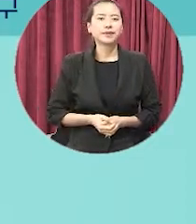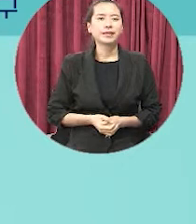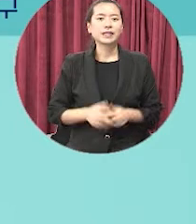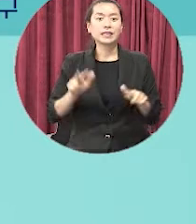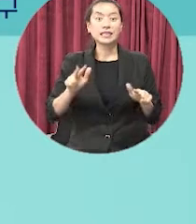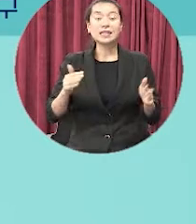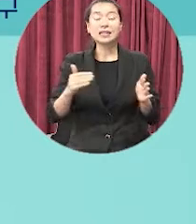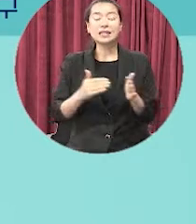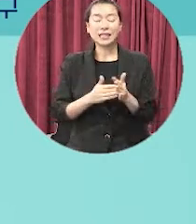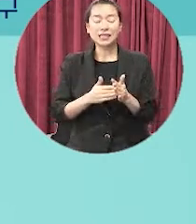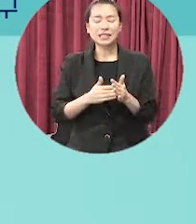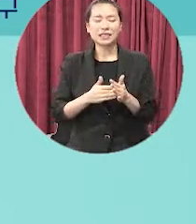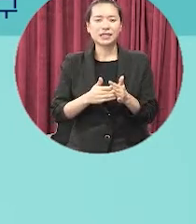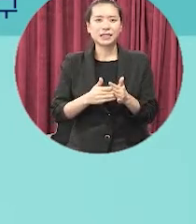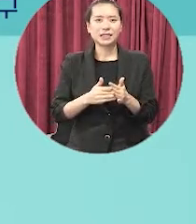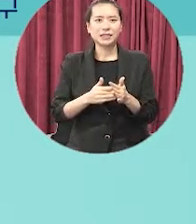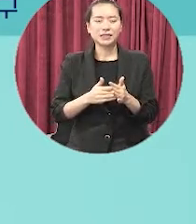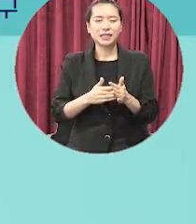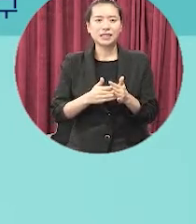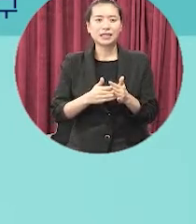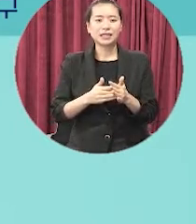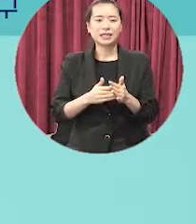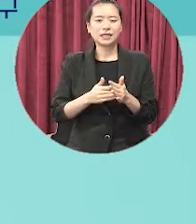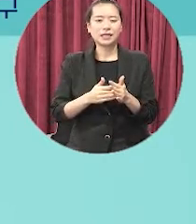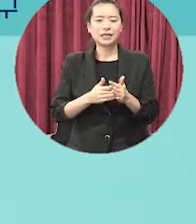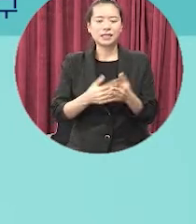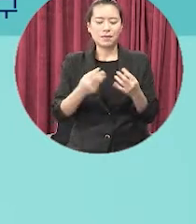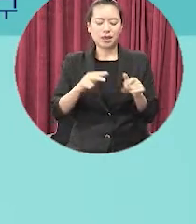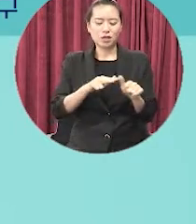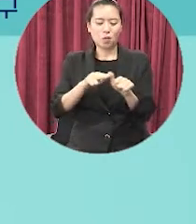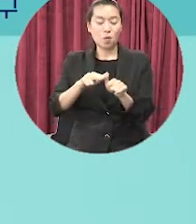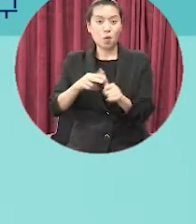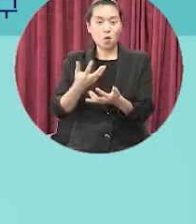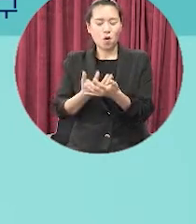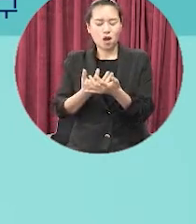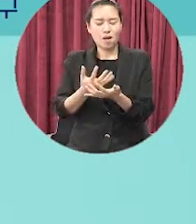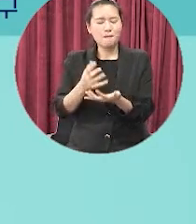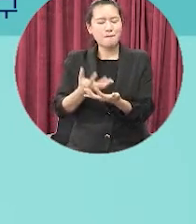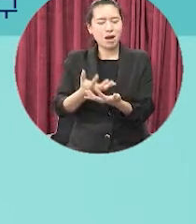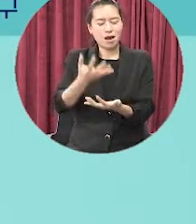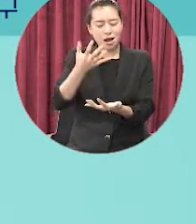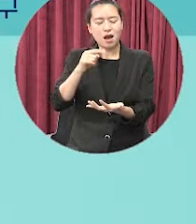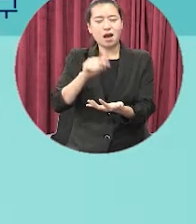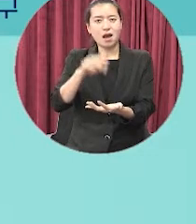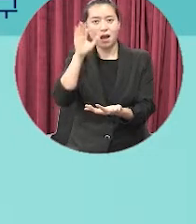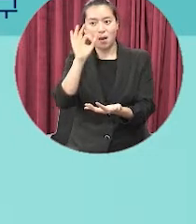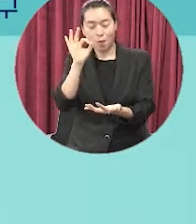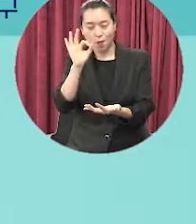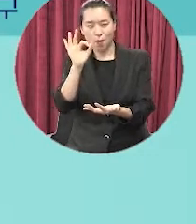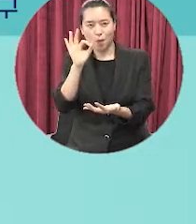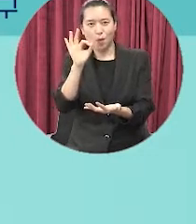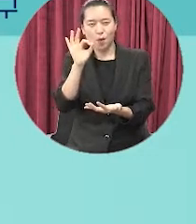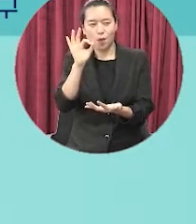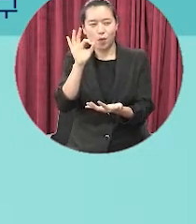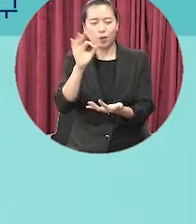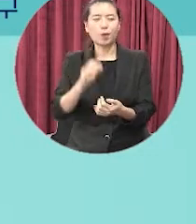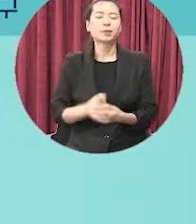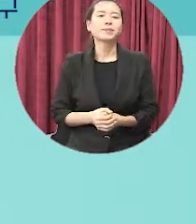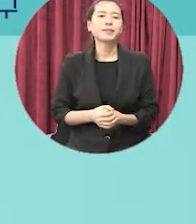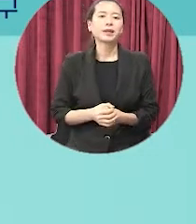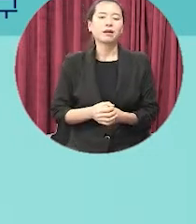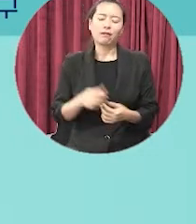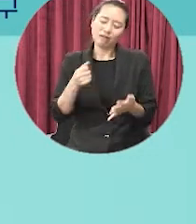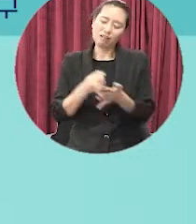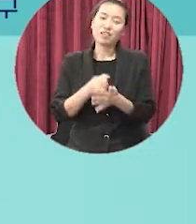쌓여있는 이러한 그 데이터를 이용한 후향적 관찰 연구를 할 수 없을 수 이걸 생을 많이 하게 됩니다 우선